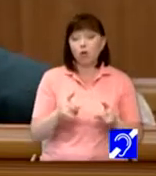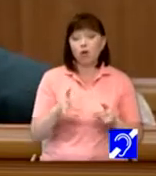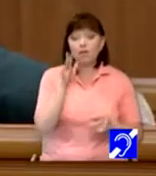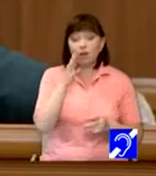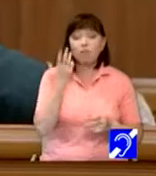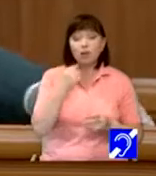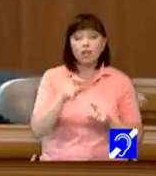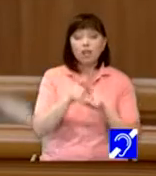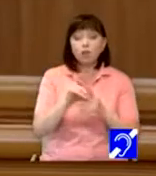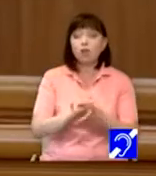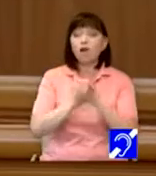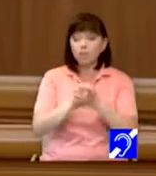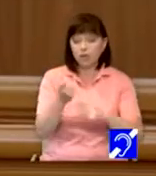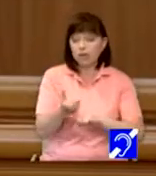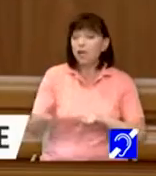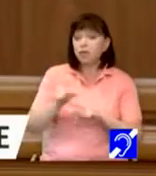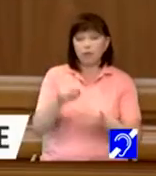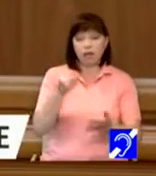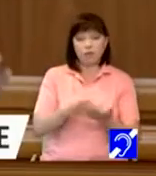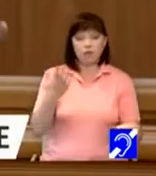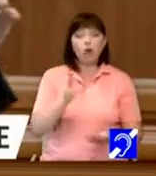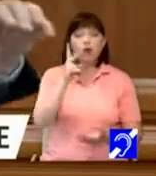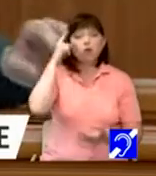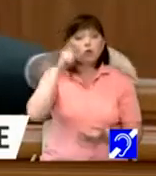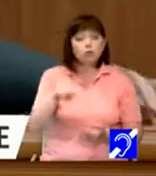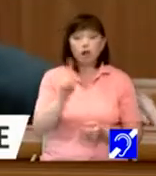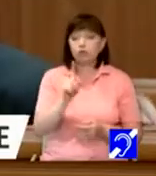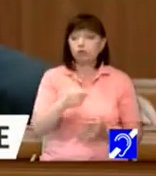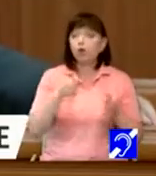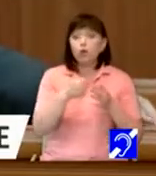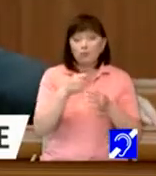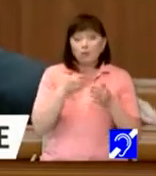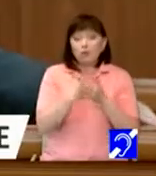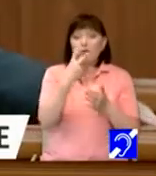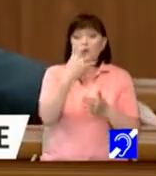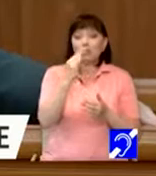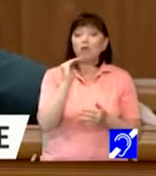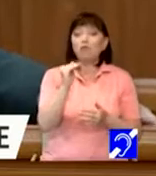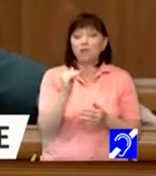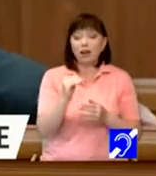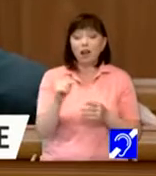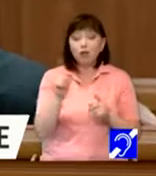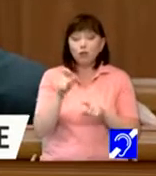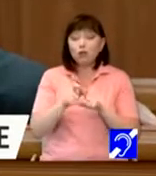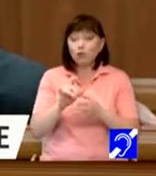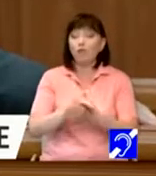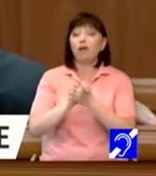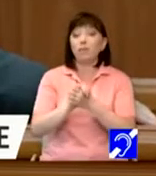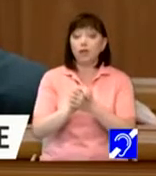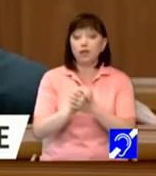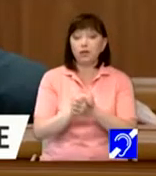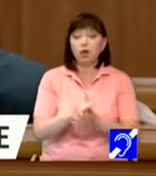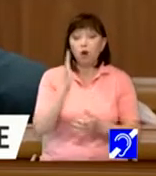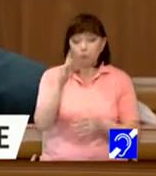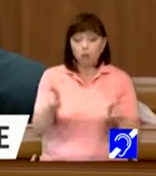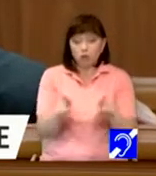decât orice altceva în lume. Cine ar fi știut până la data de 24 februarie că cuvântul pace